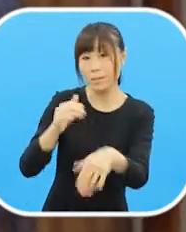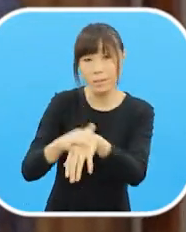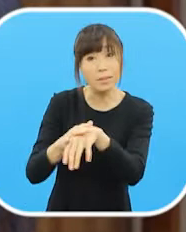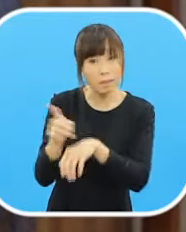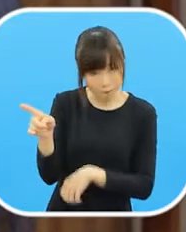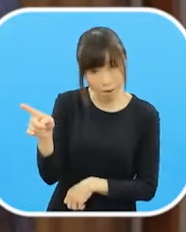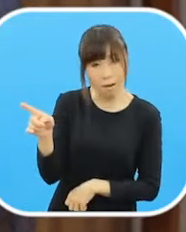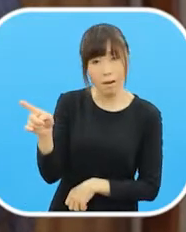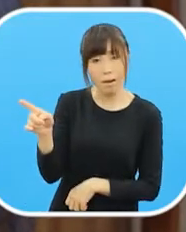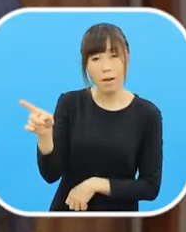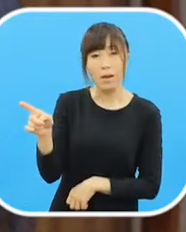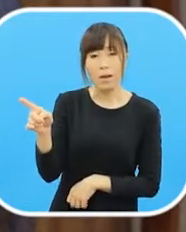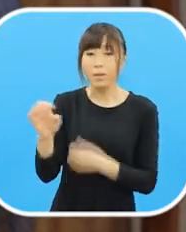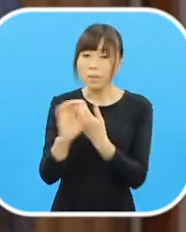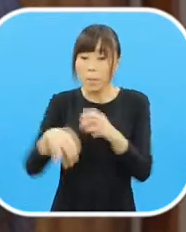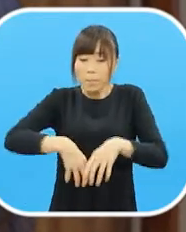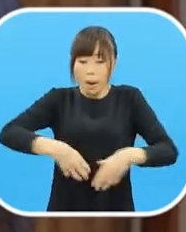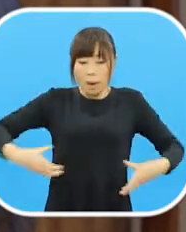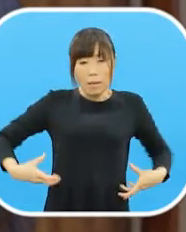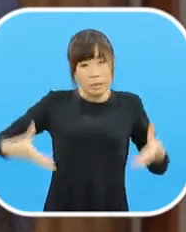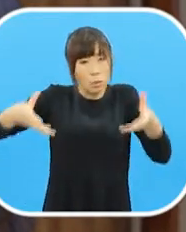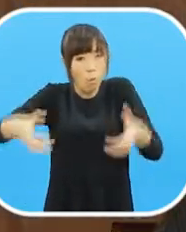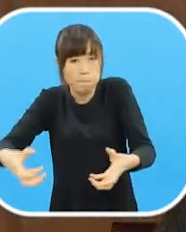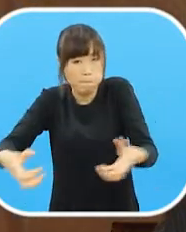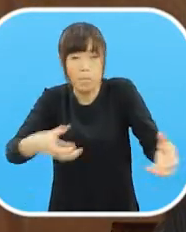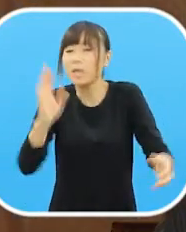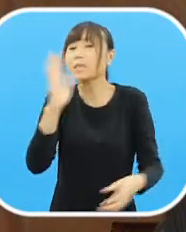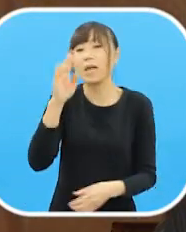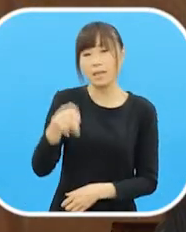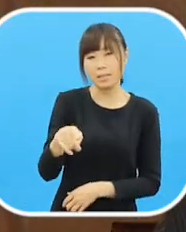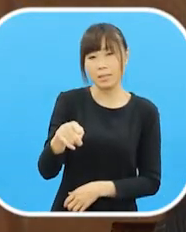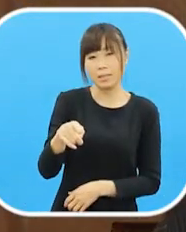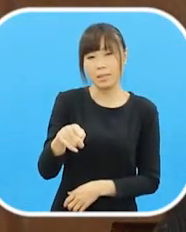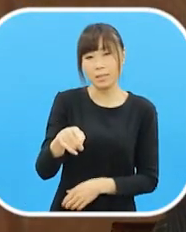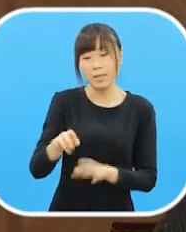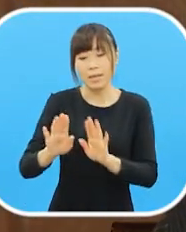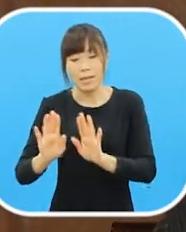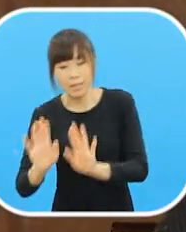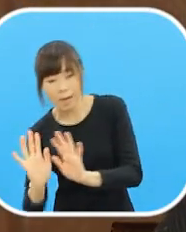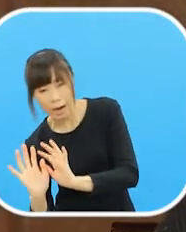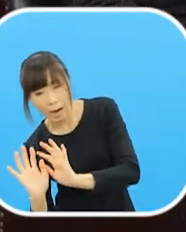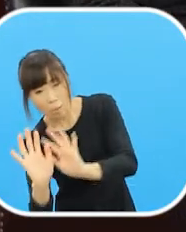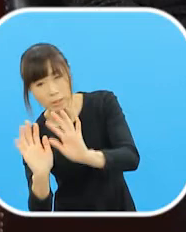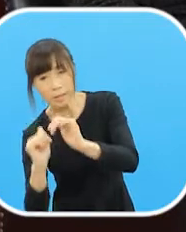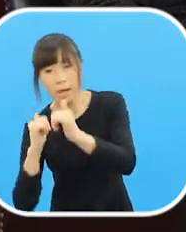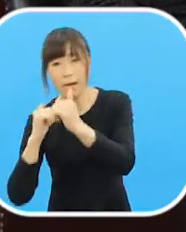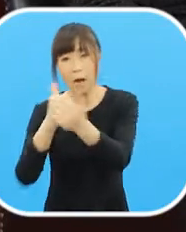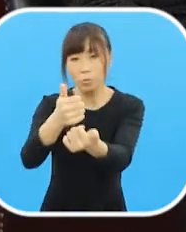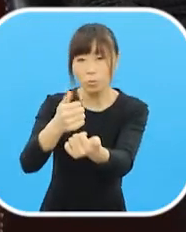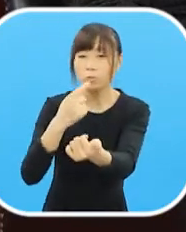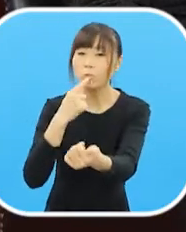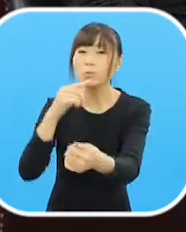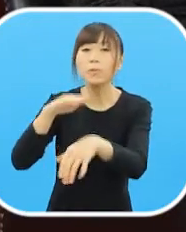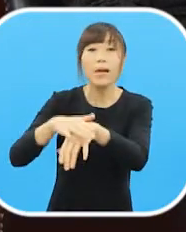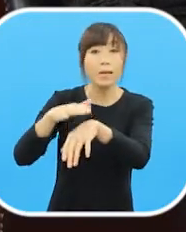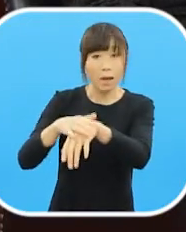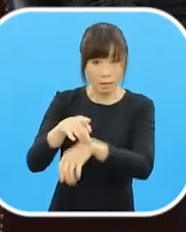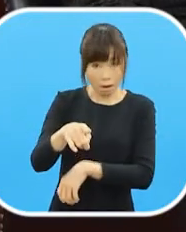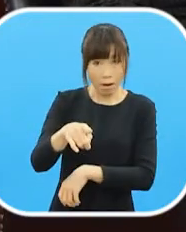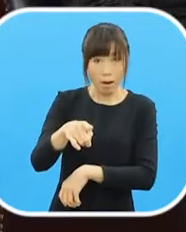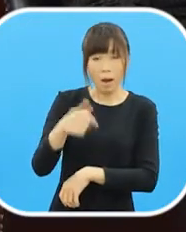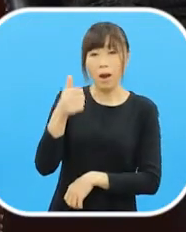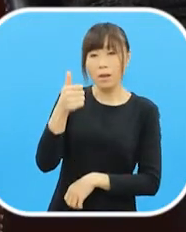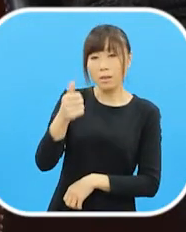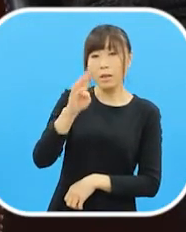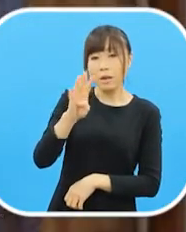で、まわしを取らずに下から入って勝つっていう、相撲はね、竹風がずっと取